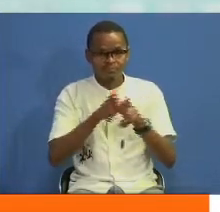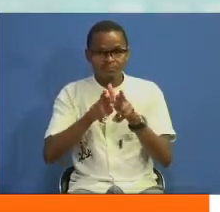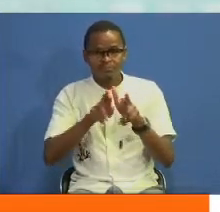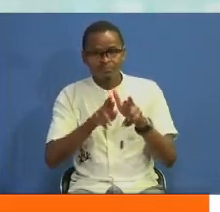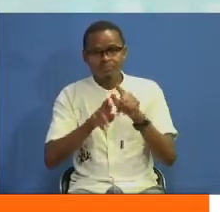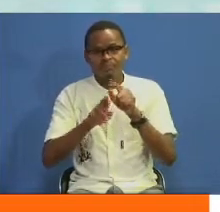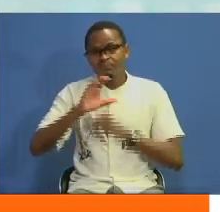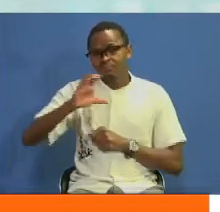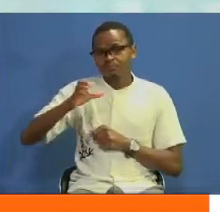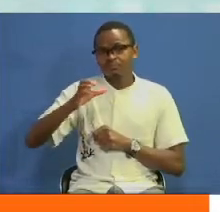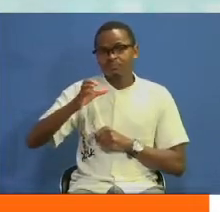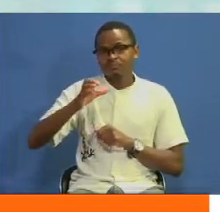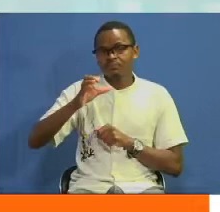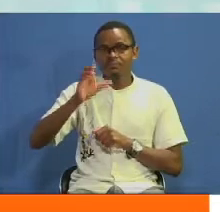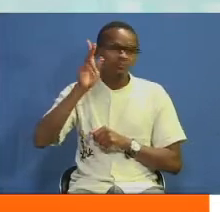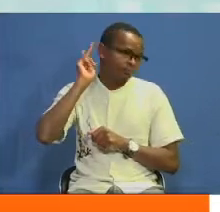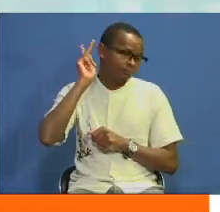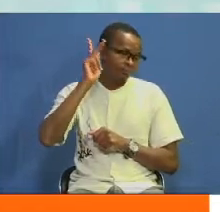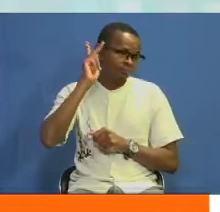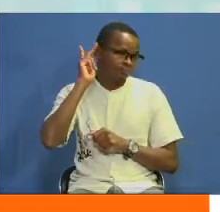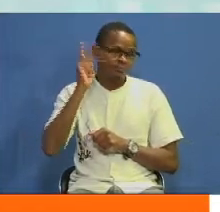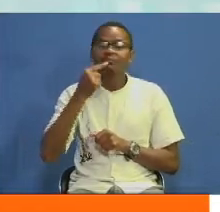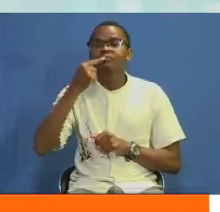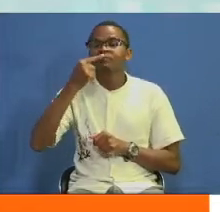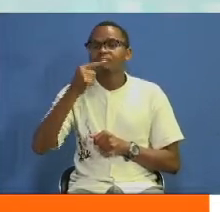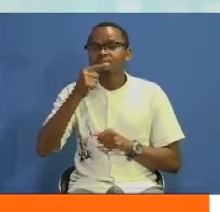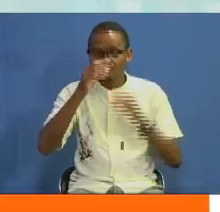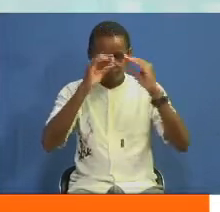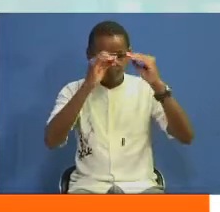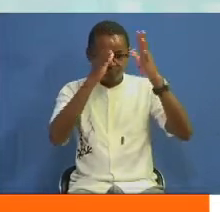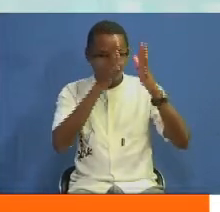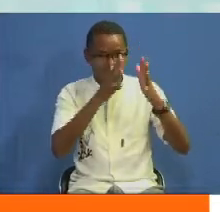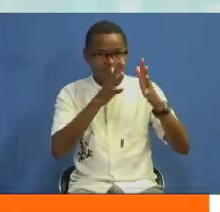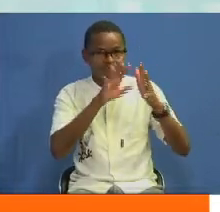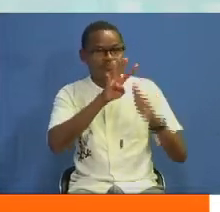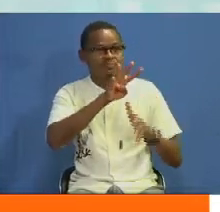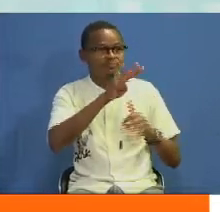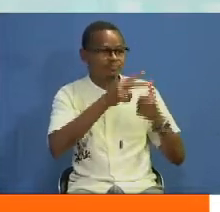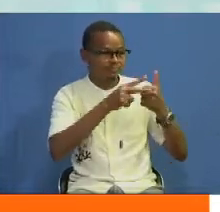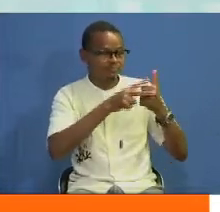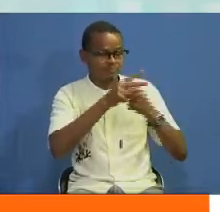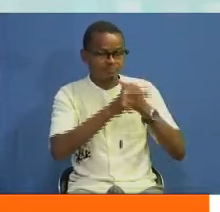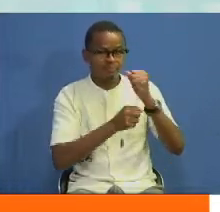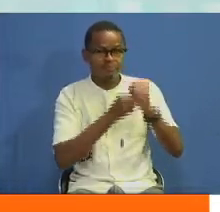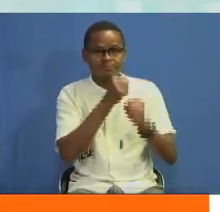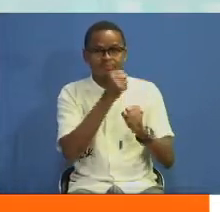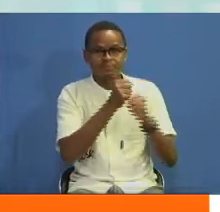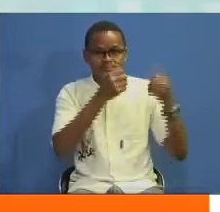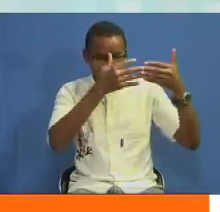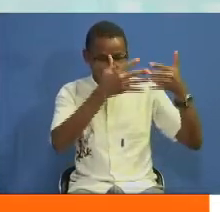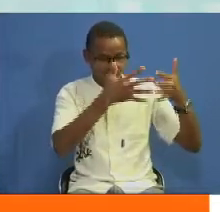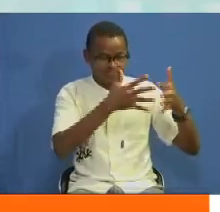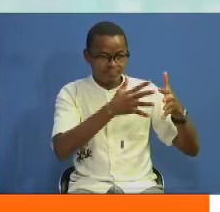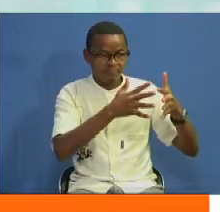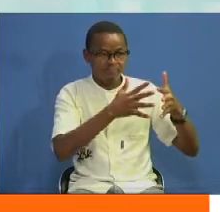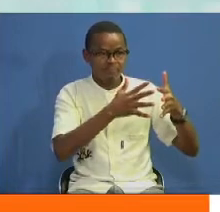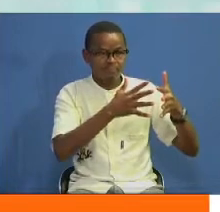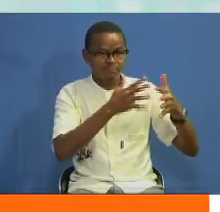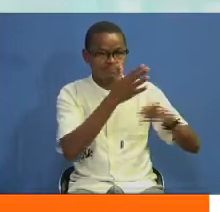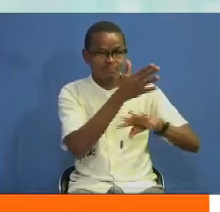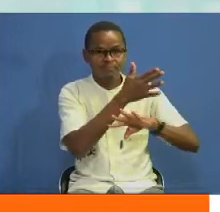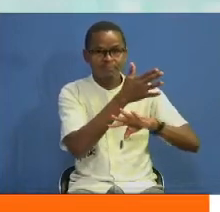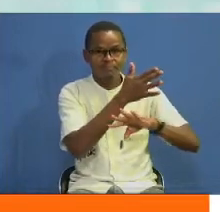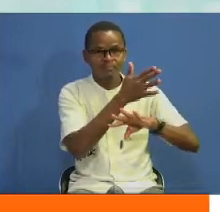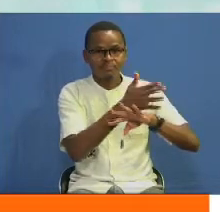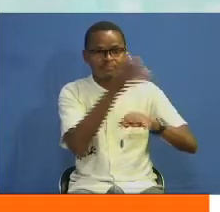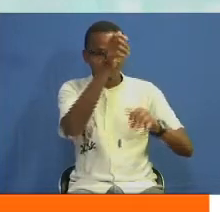Lalancheki, kaunti ya Kisii. Inadaiwa kuwa mwalimu huyo wa miaka 47 alikuwa amepotea baada ya